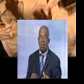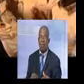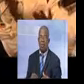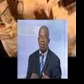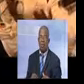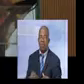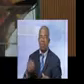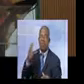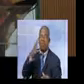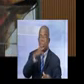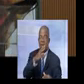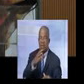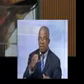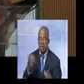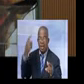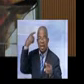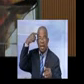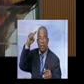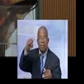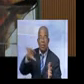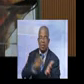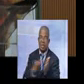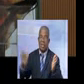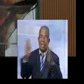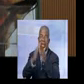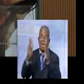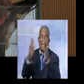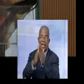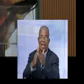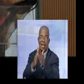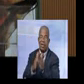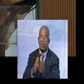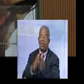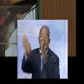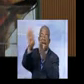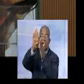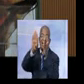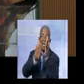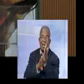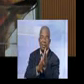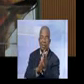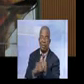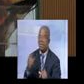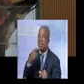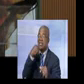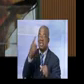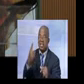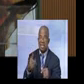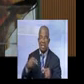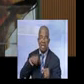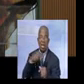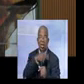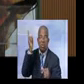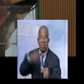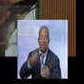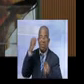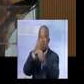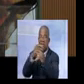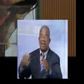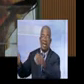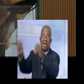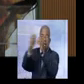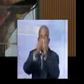Je voudrais, à la faveur de cet atelier bilan, réaffirmer ma détermination à travailler en synergie avec